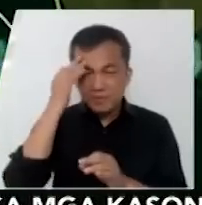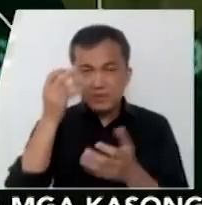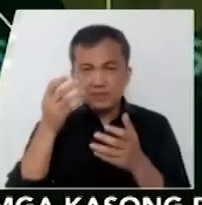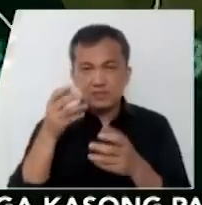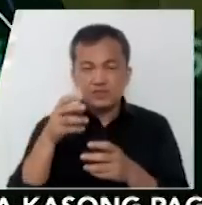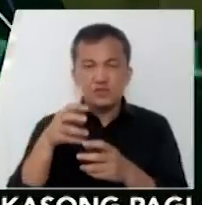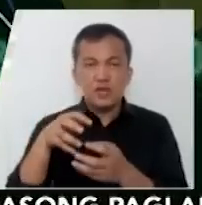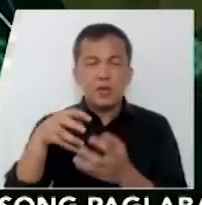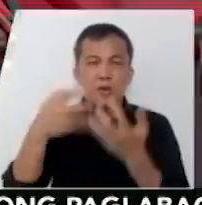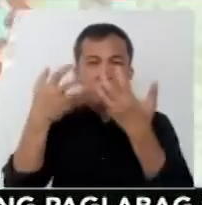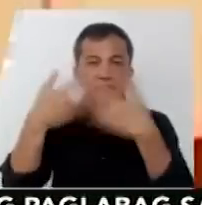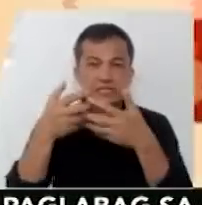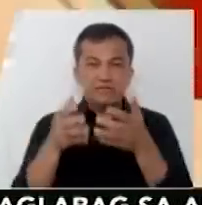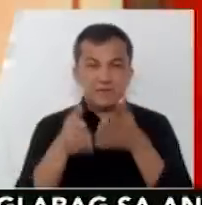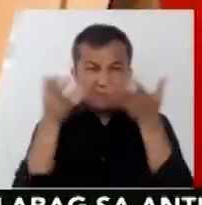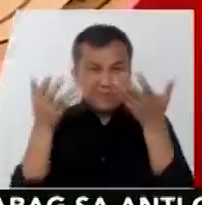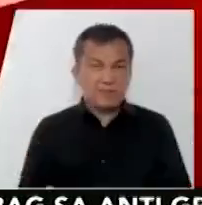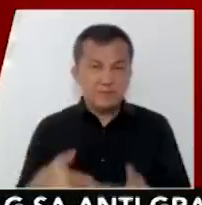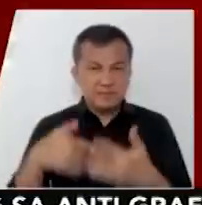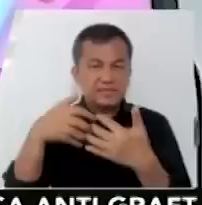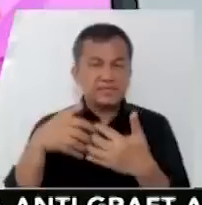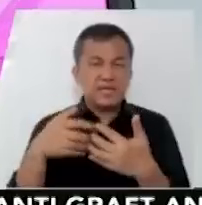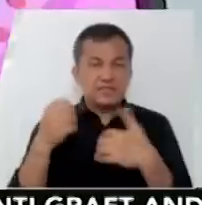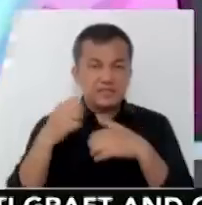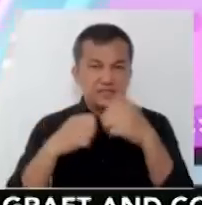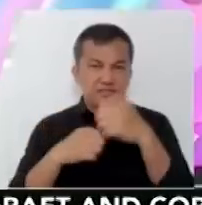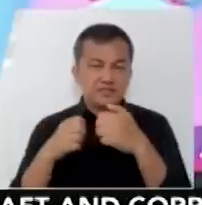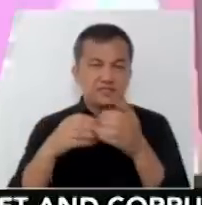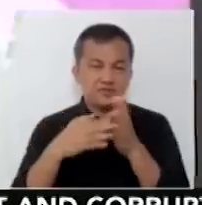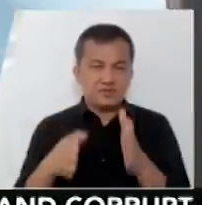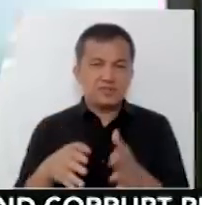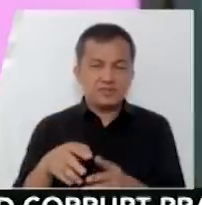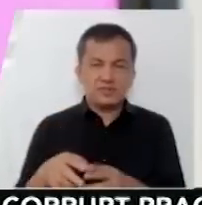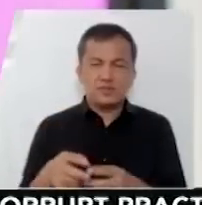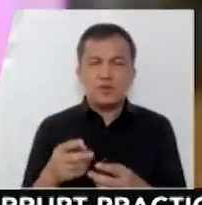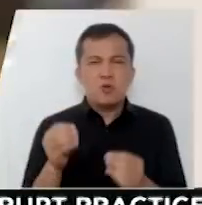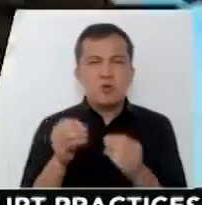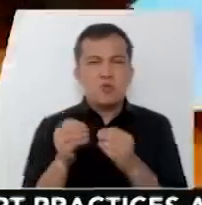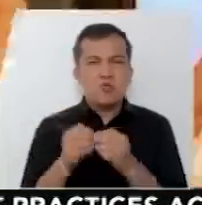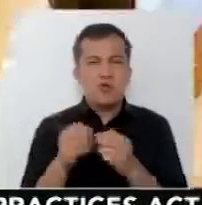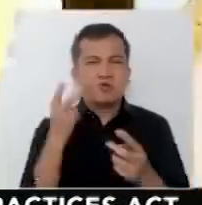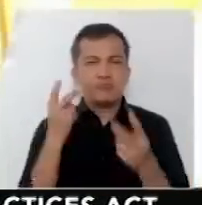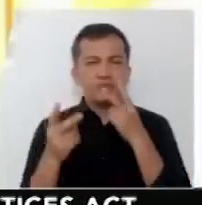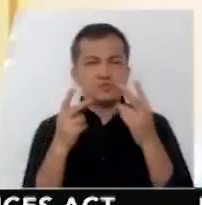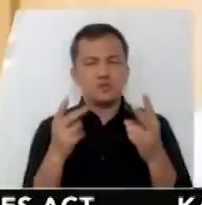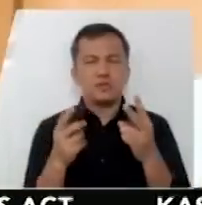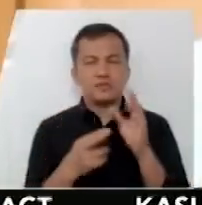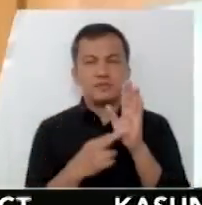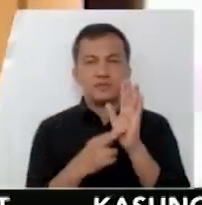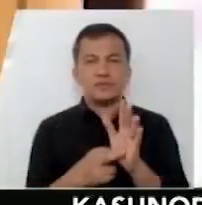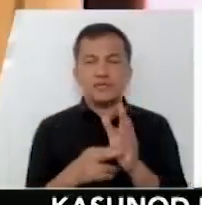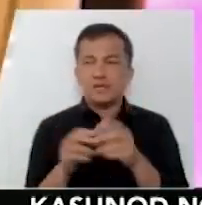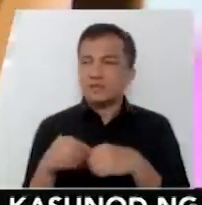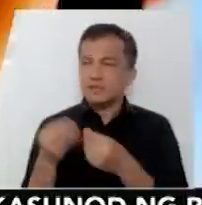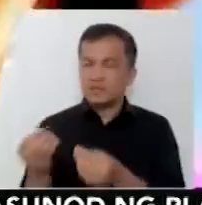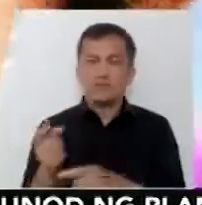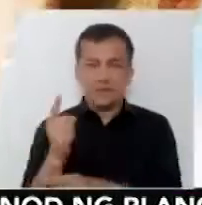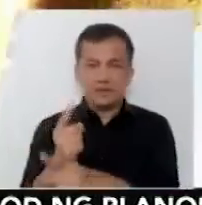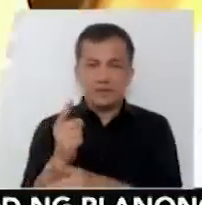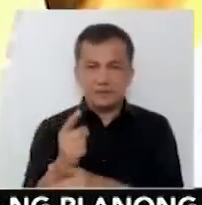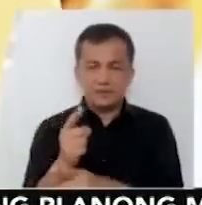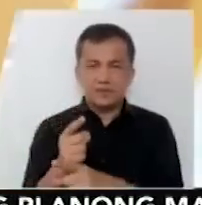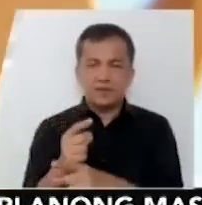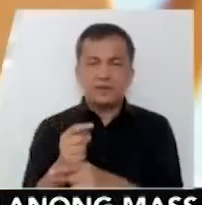engineering students. Mas visual, mas maganda yung visual representations. This gives them the right amount of